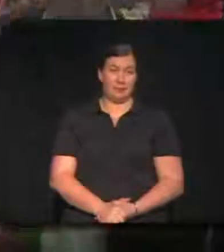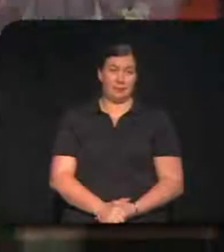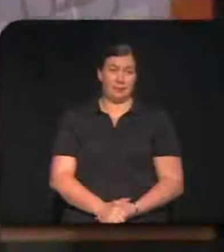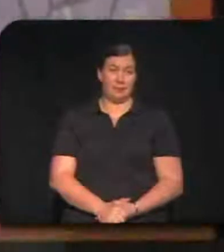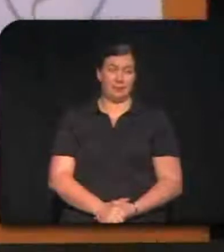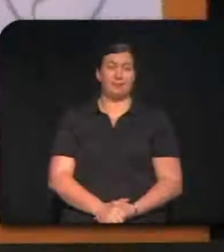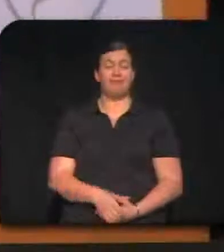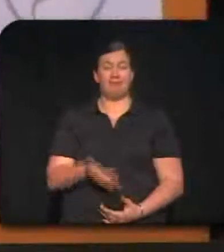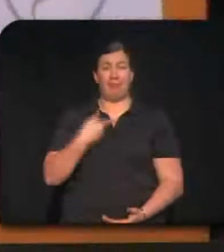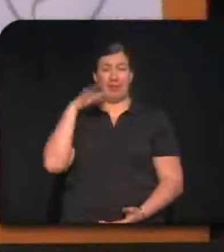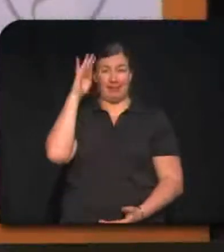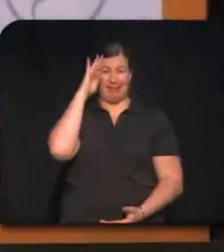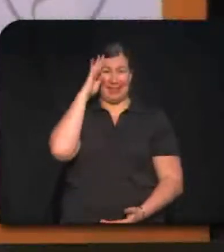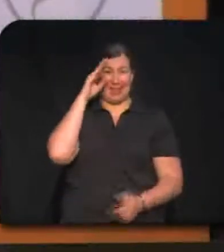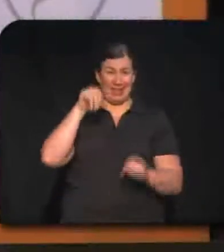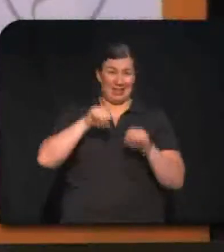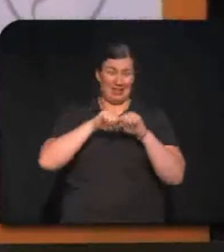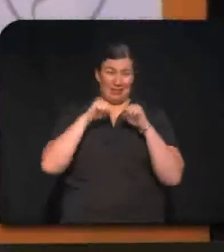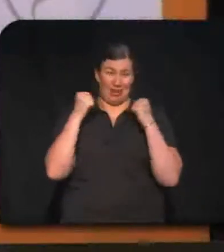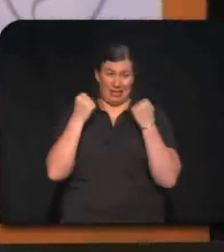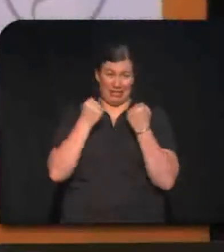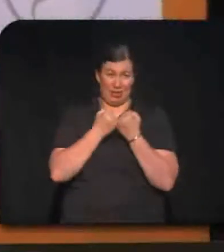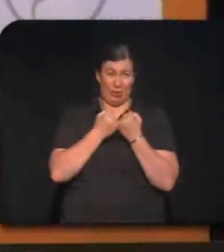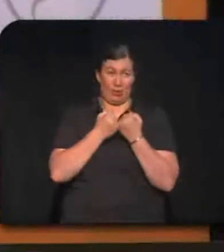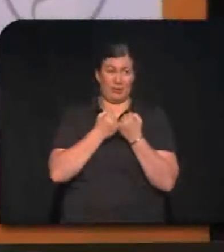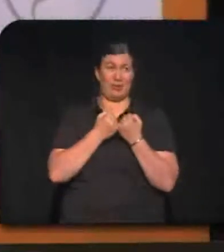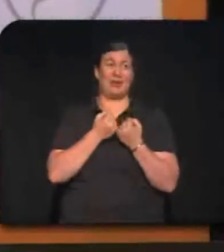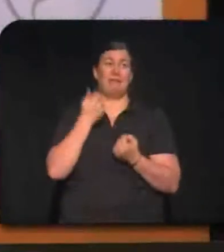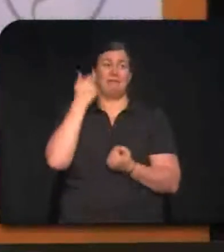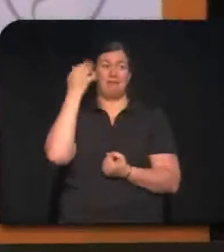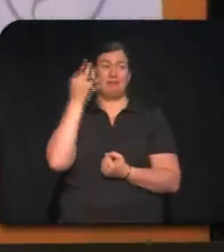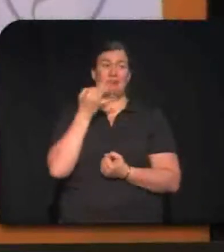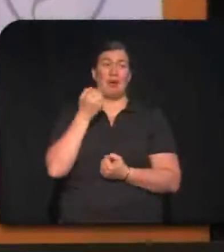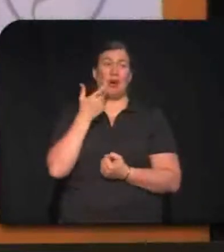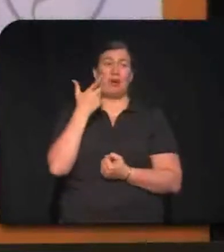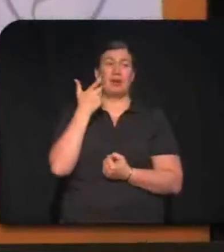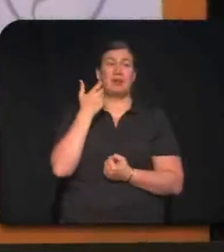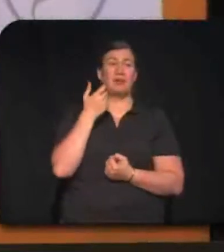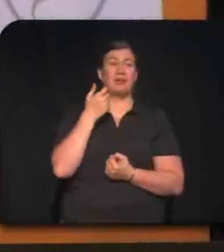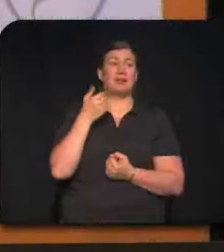ihr kennt das schon 20 grüne Karten und es wird geheim abgestimmt